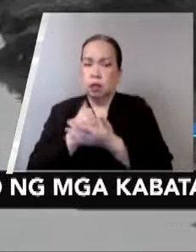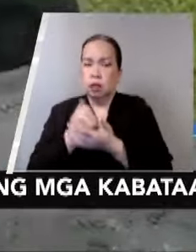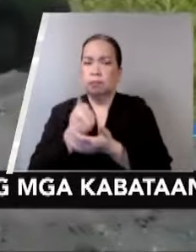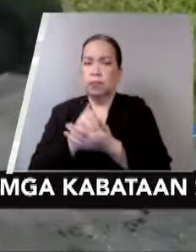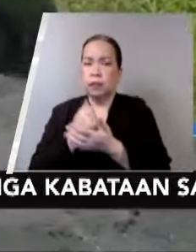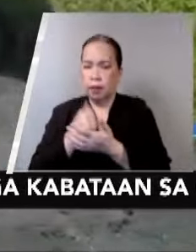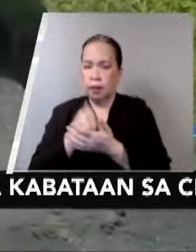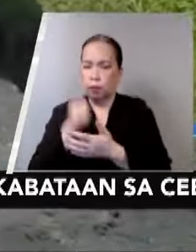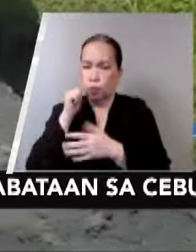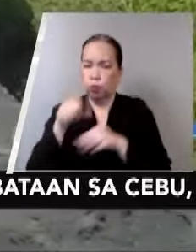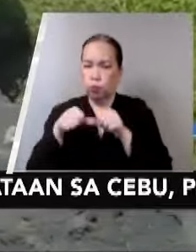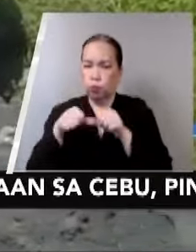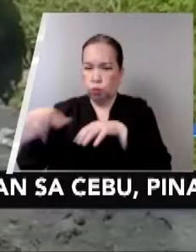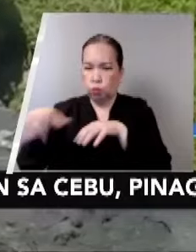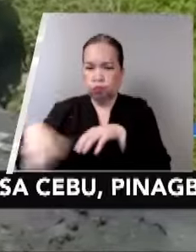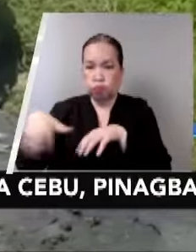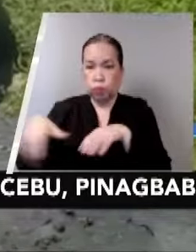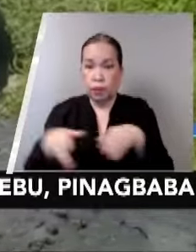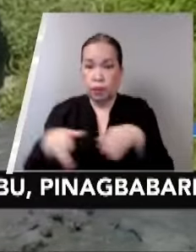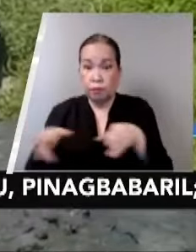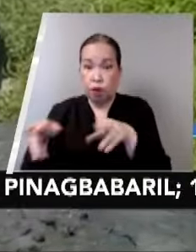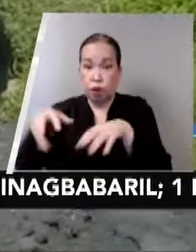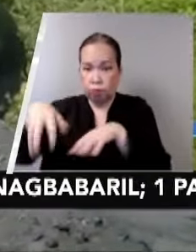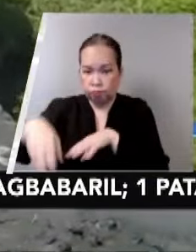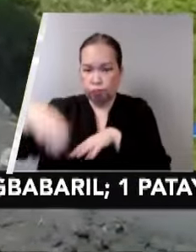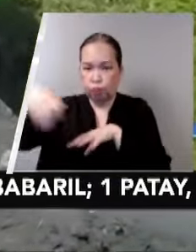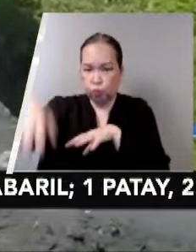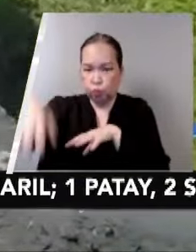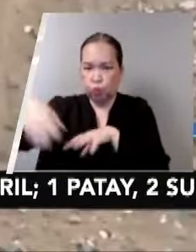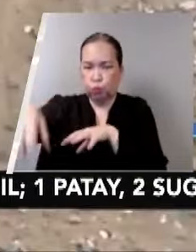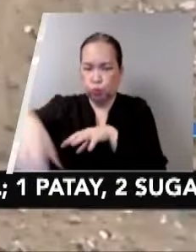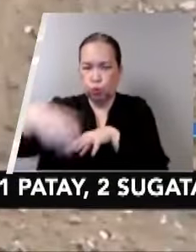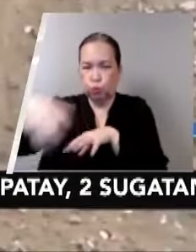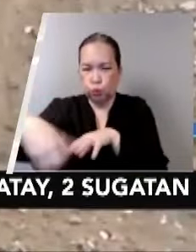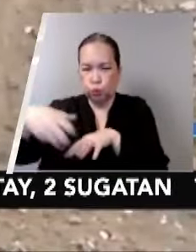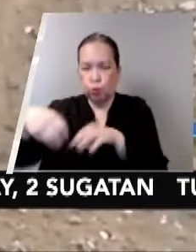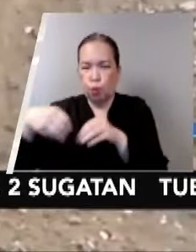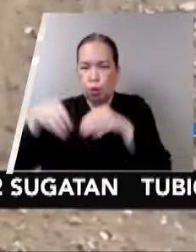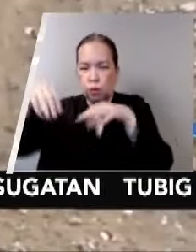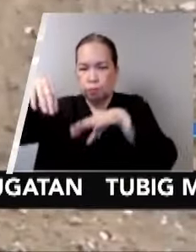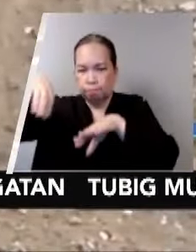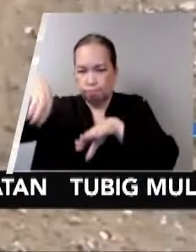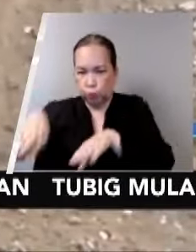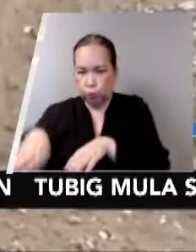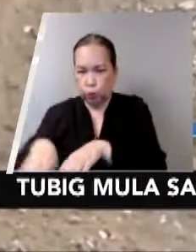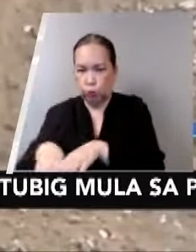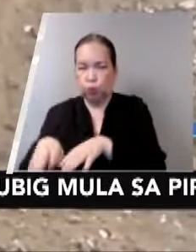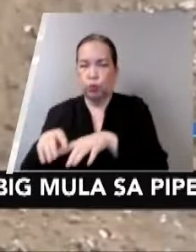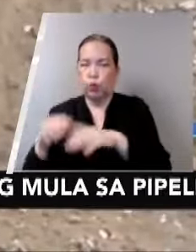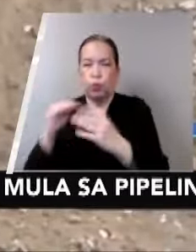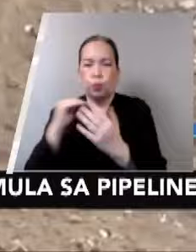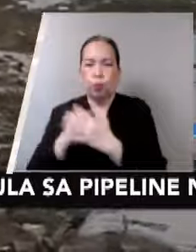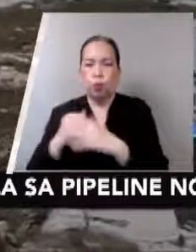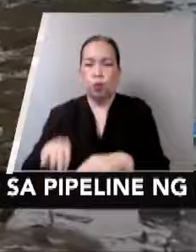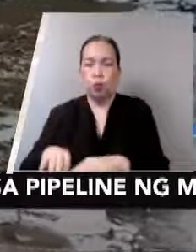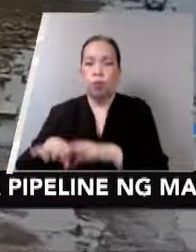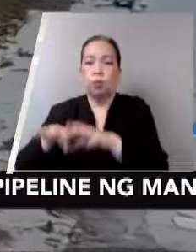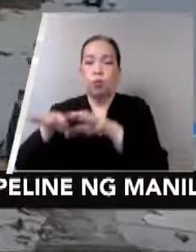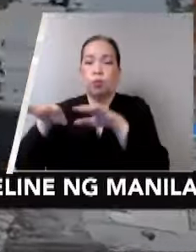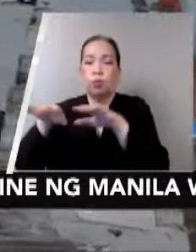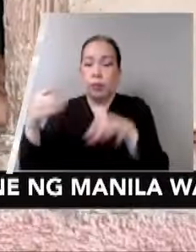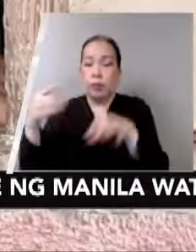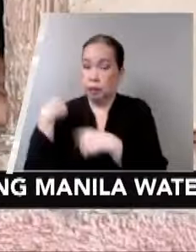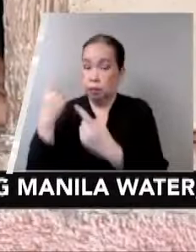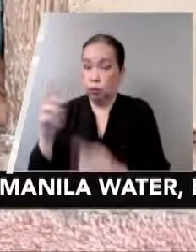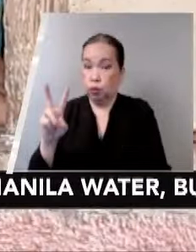at pagpapalawak ng ilog mula 2009. Kaya hindi na binabaha kahit ang mga mabababang lugar ng